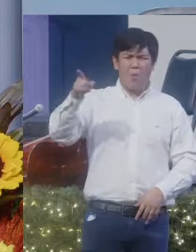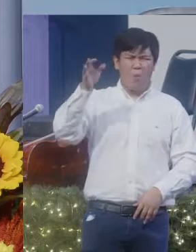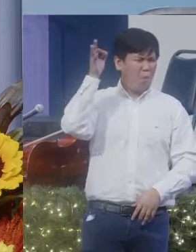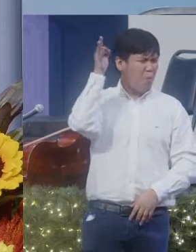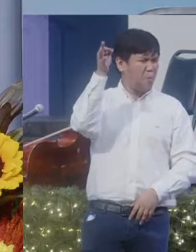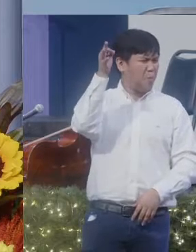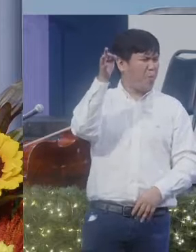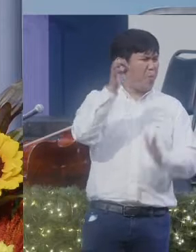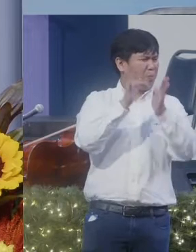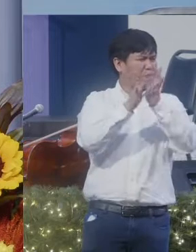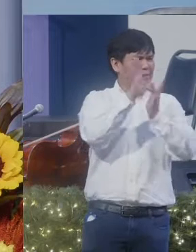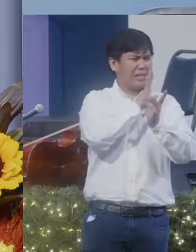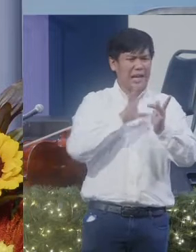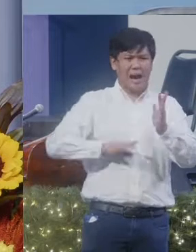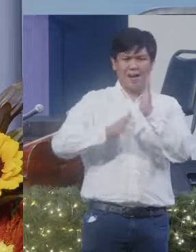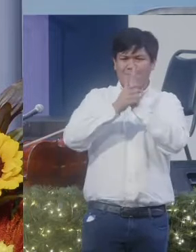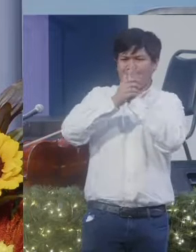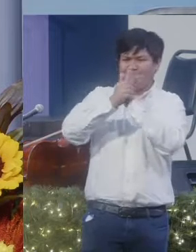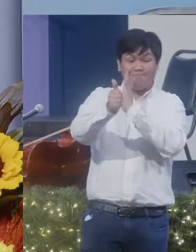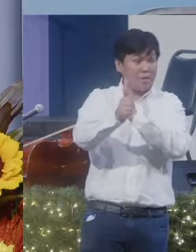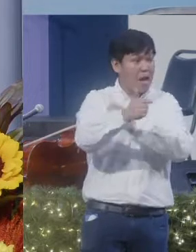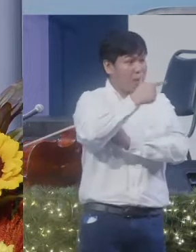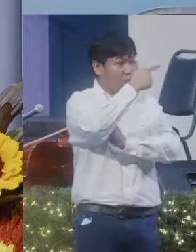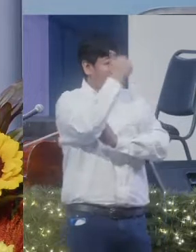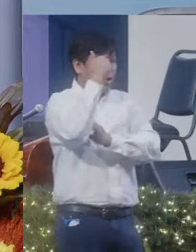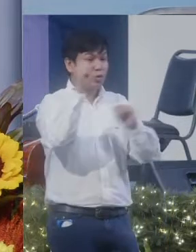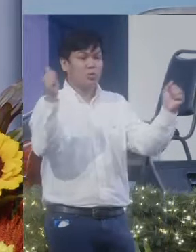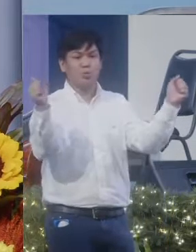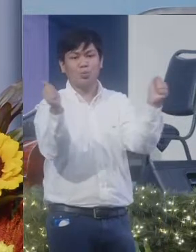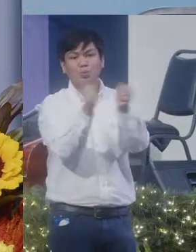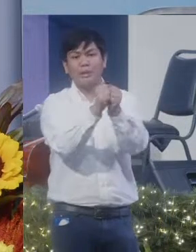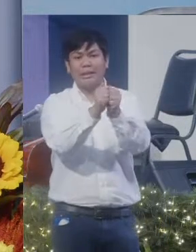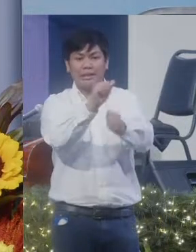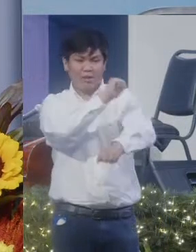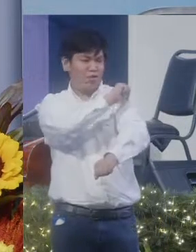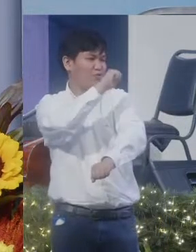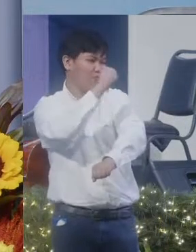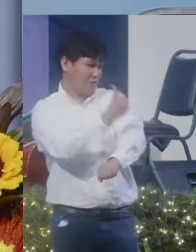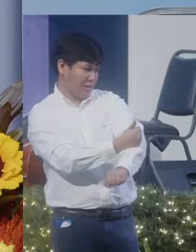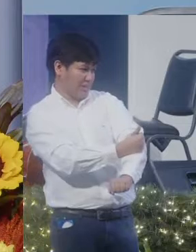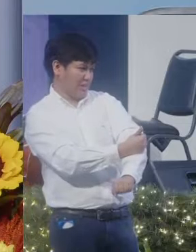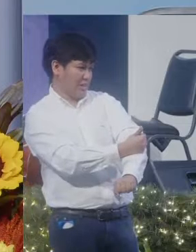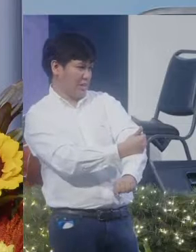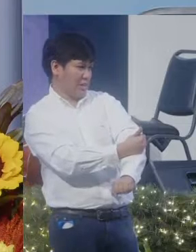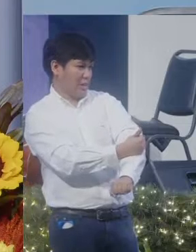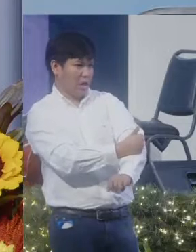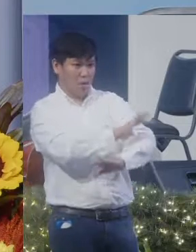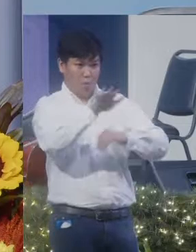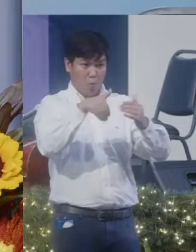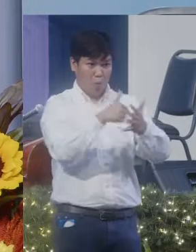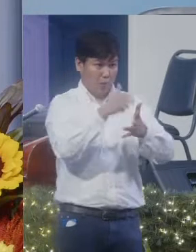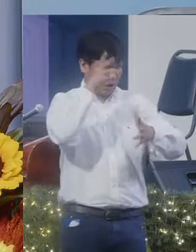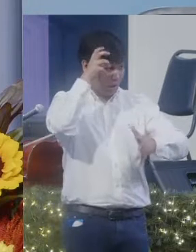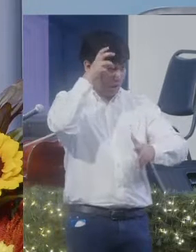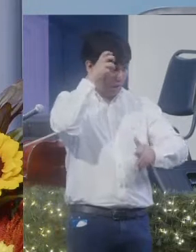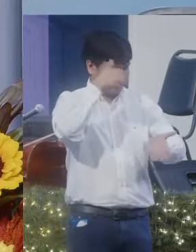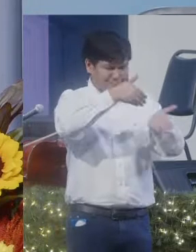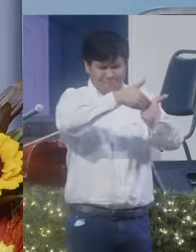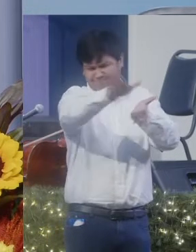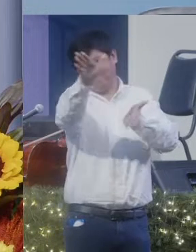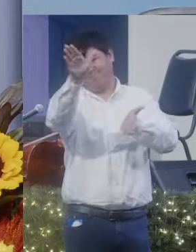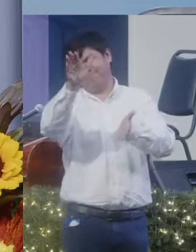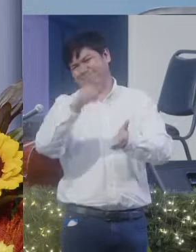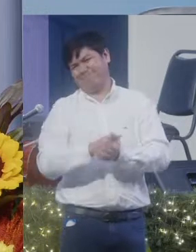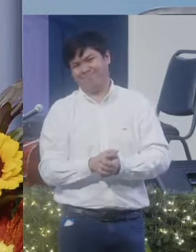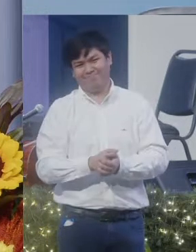word? For with authority and power he commands the unclean spirits, and they come